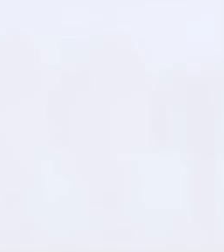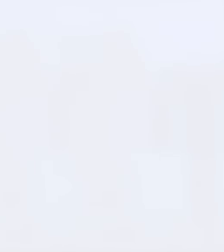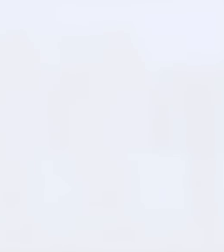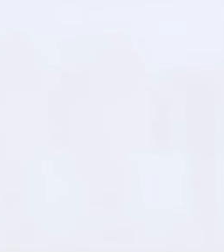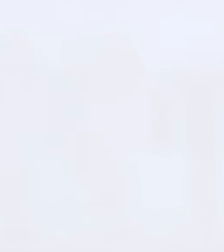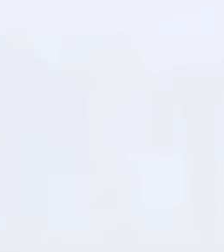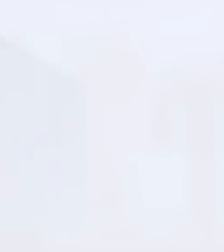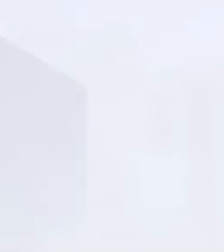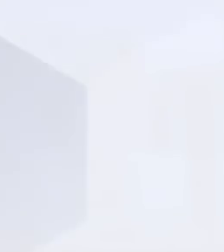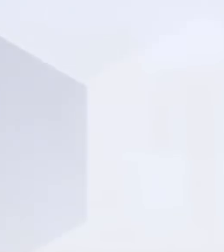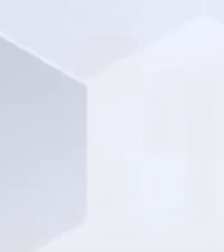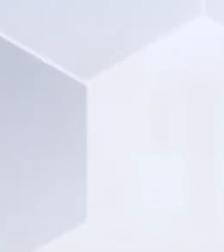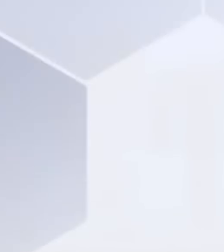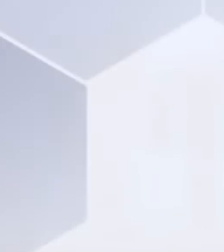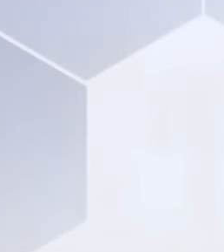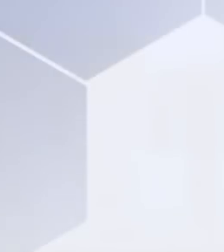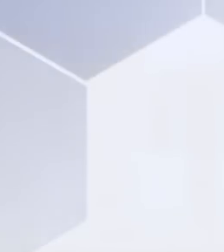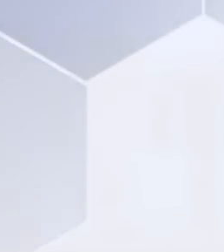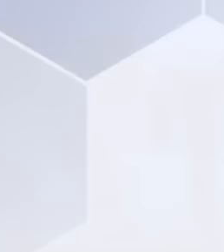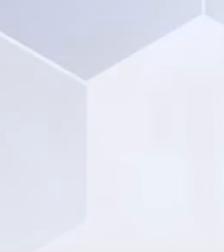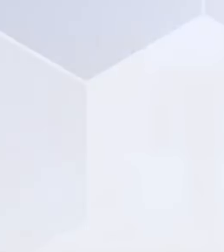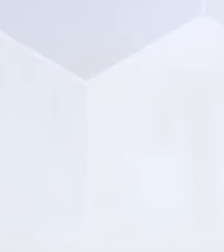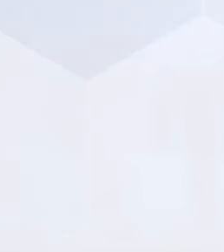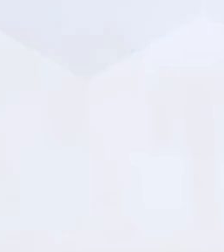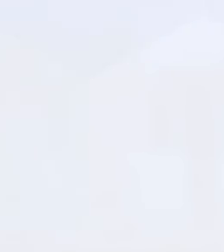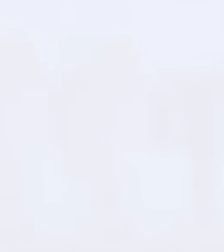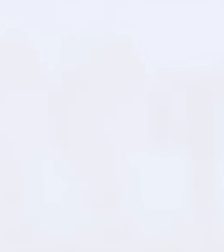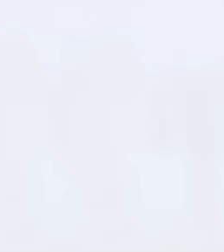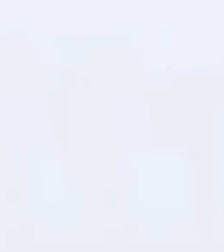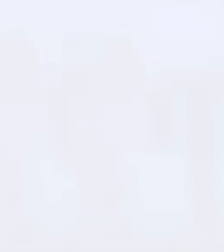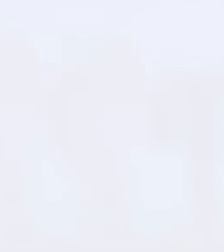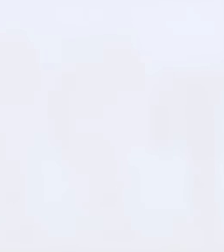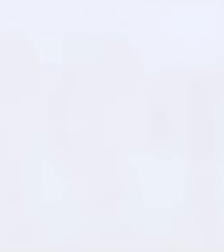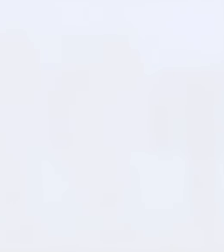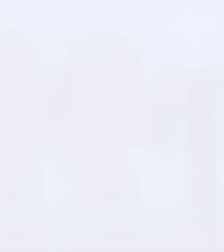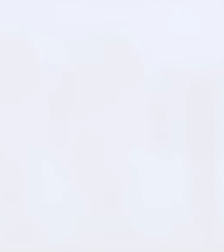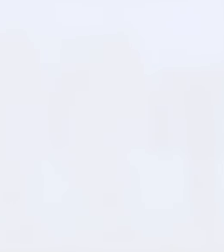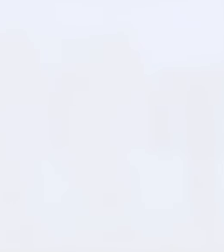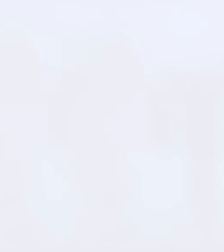กด Subscribe และกดกระดิ่งไว้เลยนะครับเรายังมีเรื่องราวอื่นๆที่น่าสนใจอีกเพียบเลยล่ะครับ